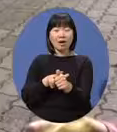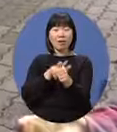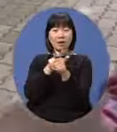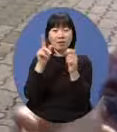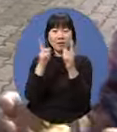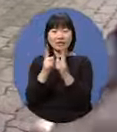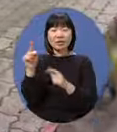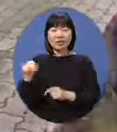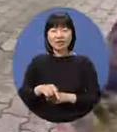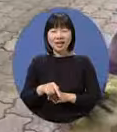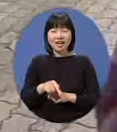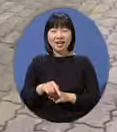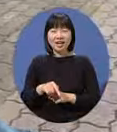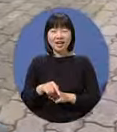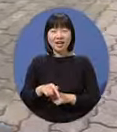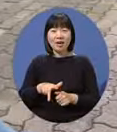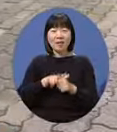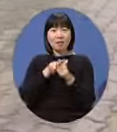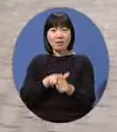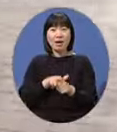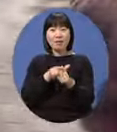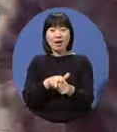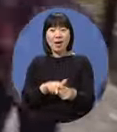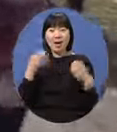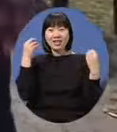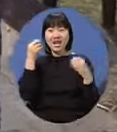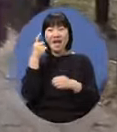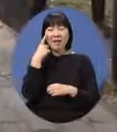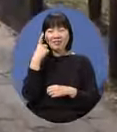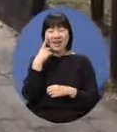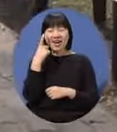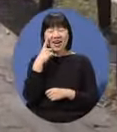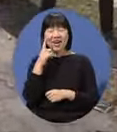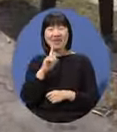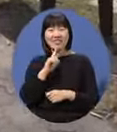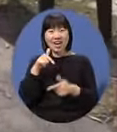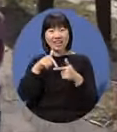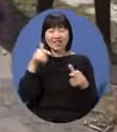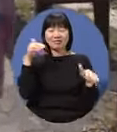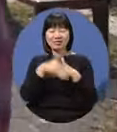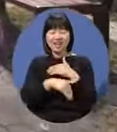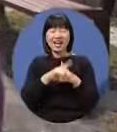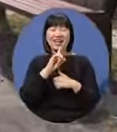왔어? 한번 쳐볼까, 오빠. 우리 또? 뭐. 오빠, 깜놀어.